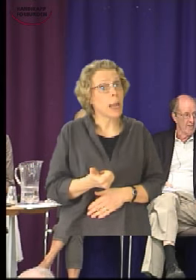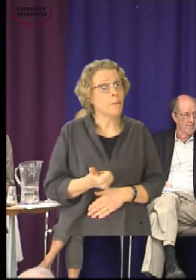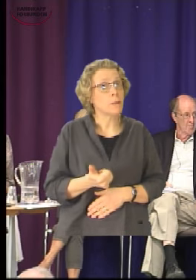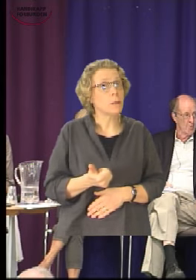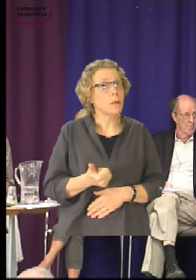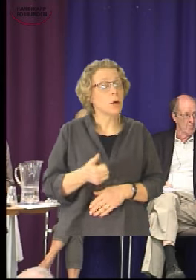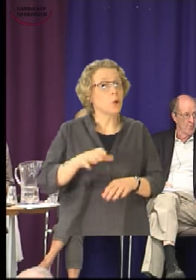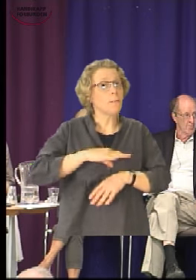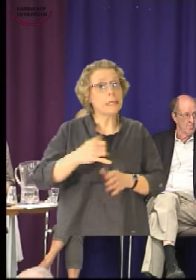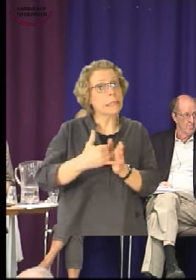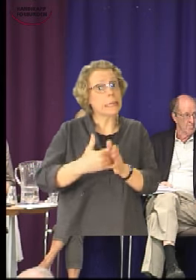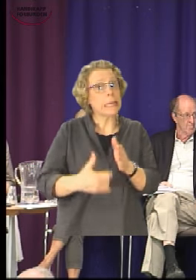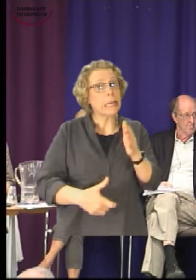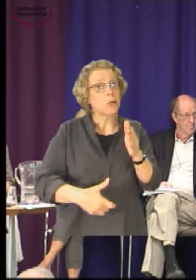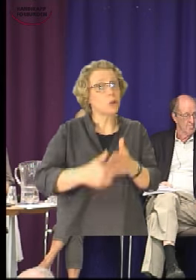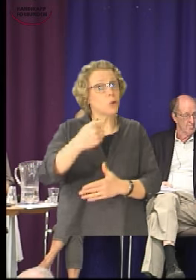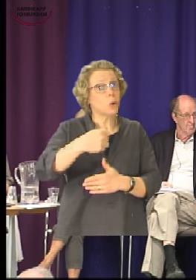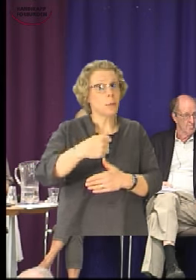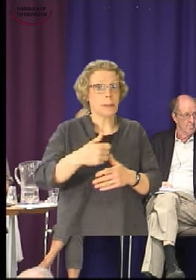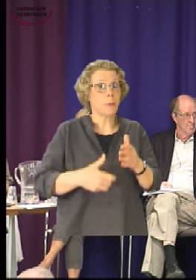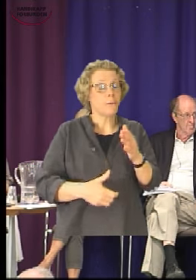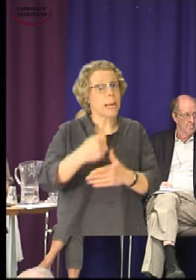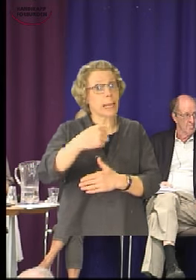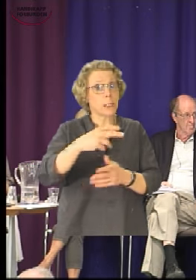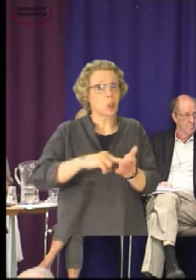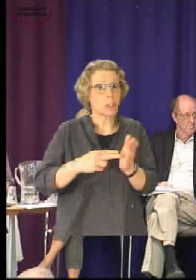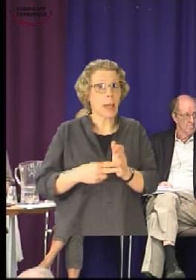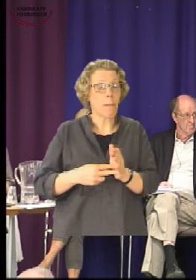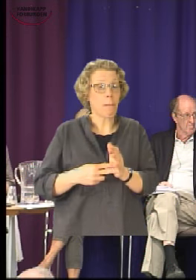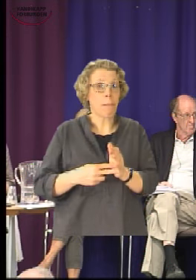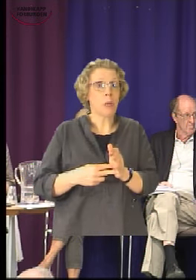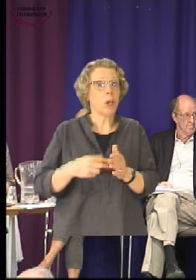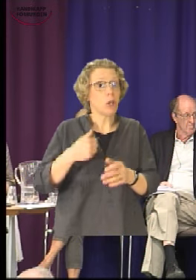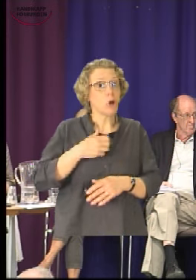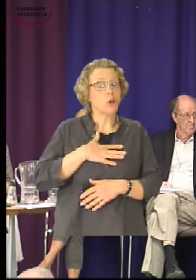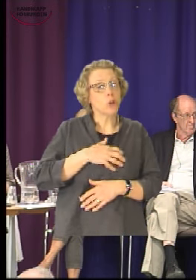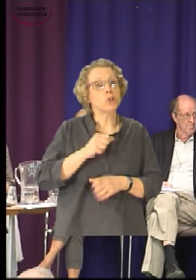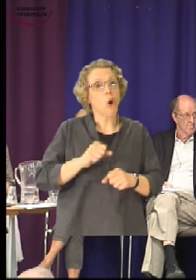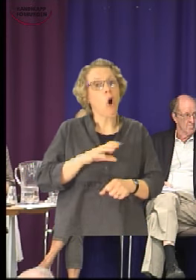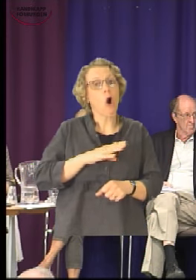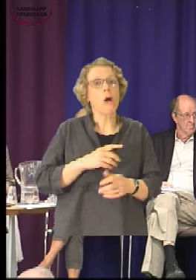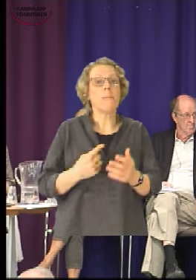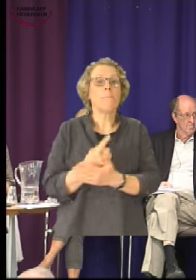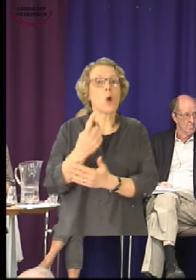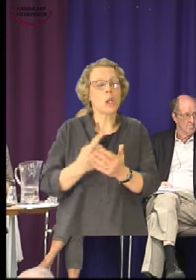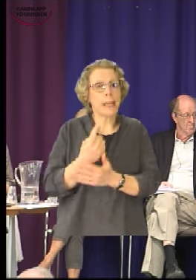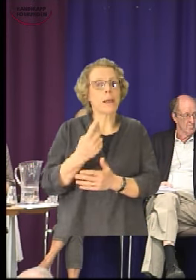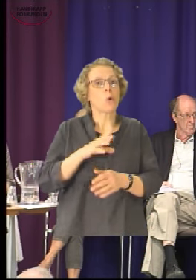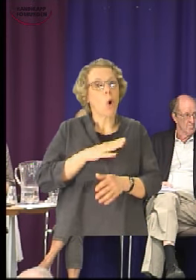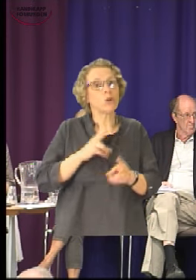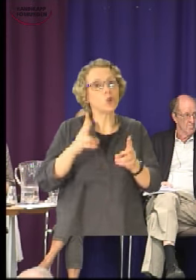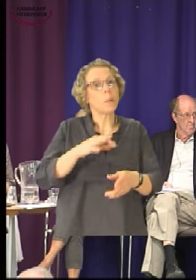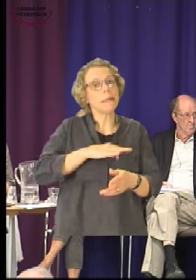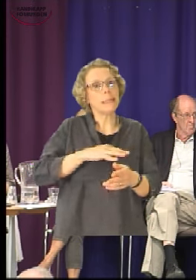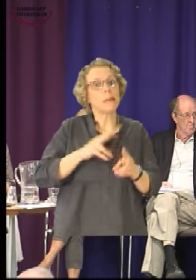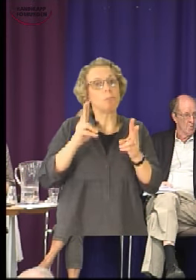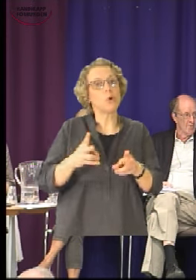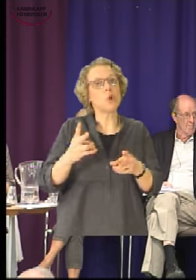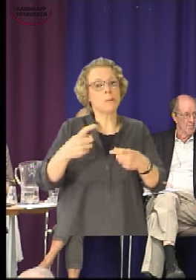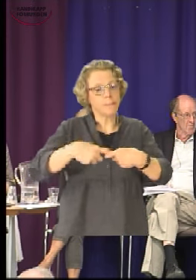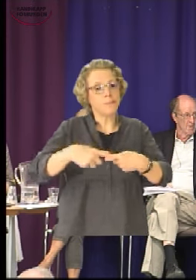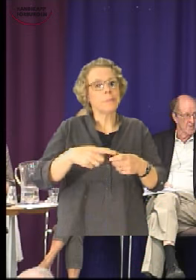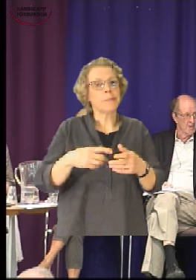inom högkostnadsskyddet. Nej, jag tycker att man ska ha möjlighet att ha det här inom högkostnadsskyddet. Det tycker